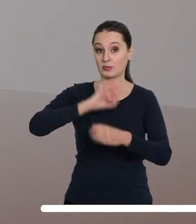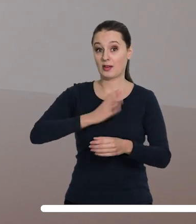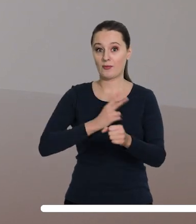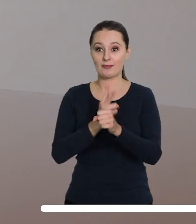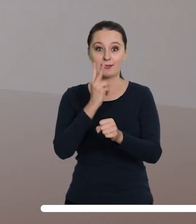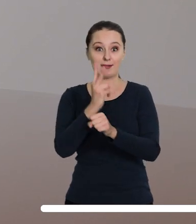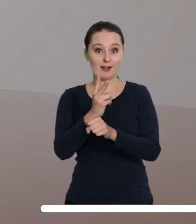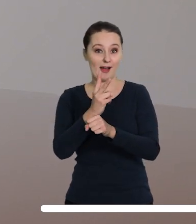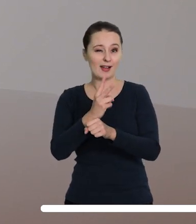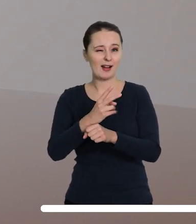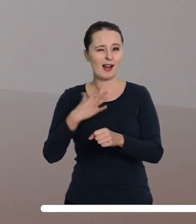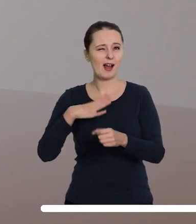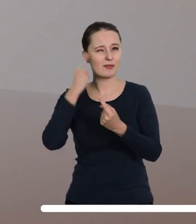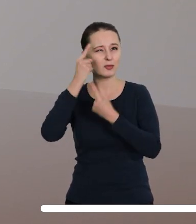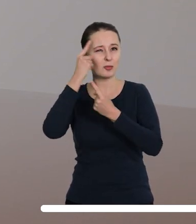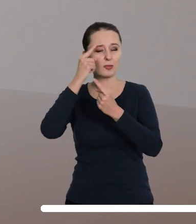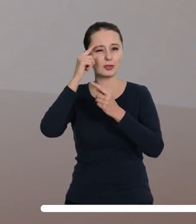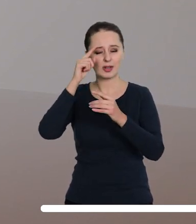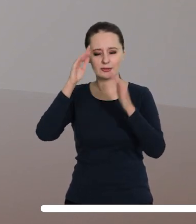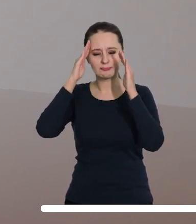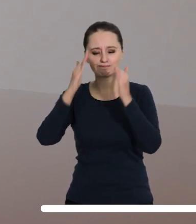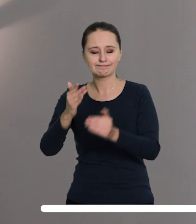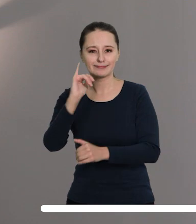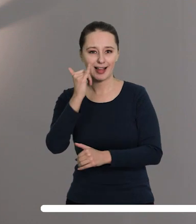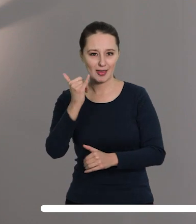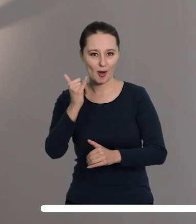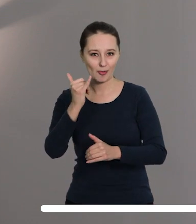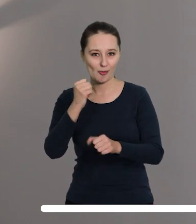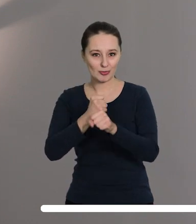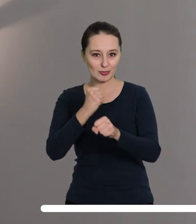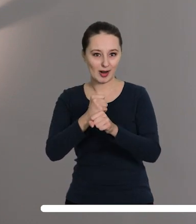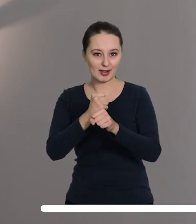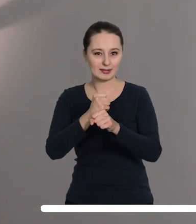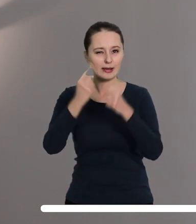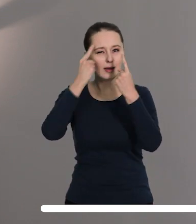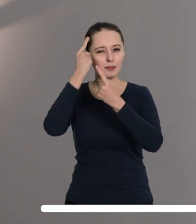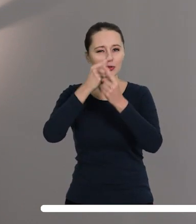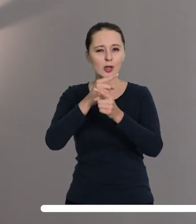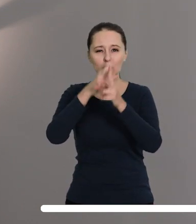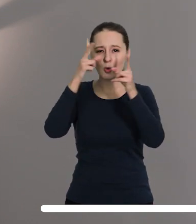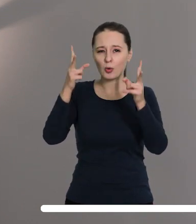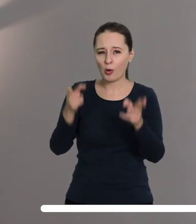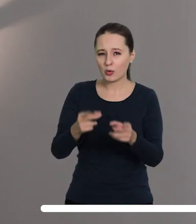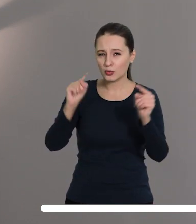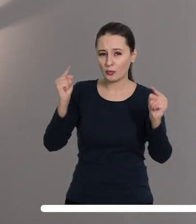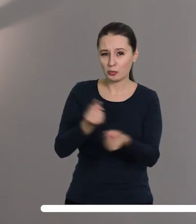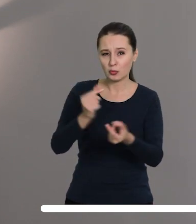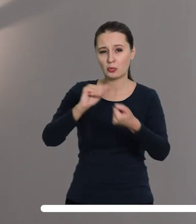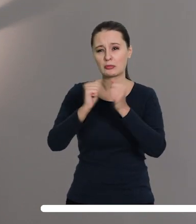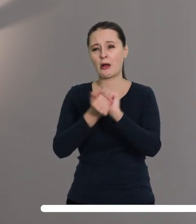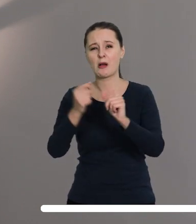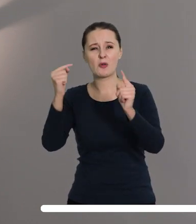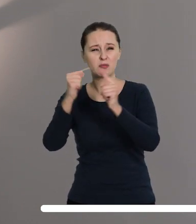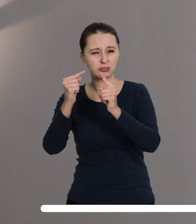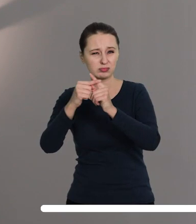należy myśleć, patrząc na nią przez pryzmat jakości, odrzucając myślenie krótkoterminowe, nie patrząc